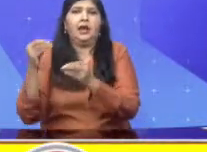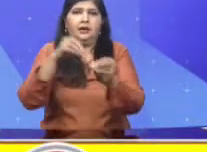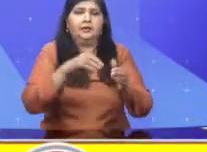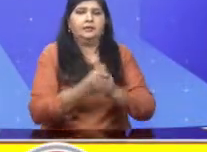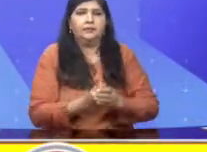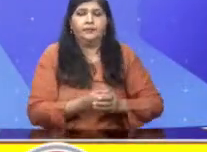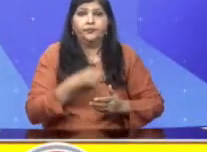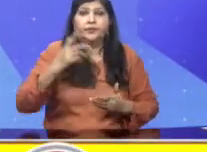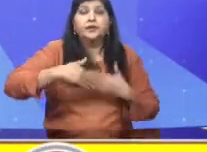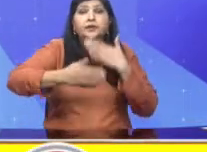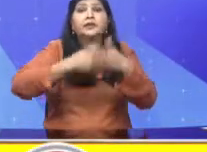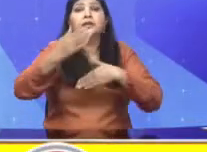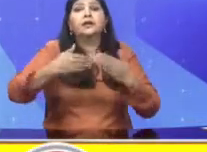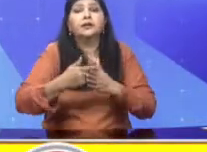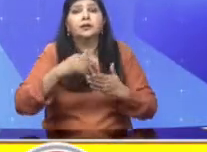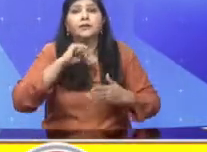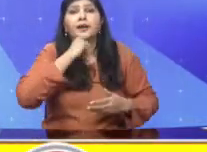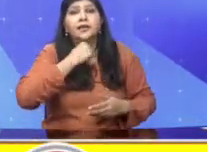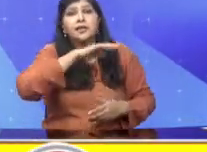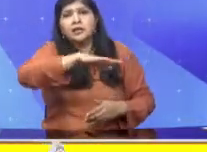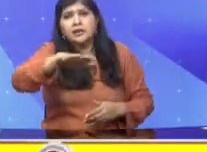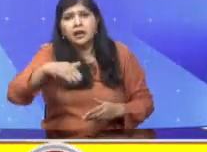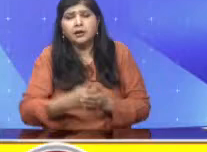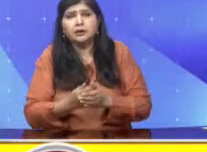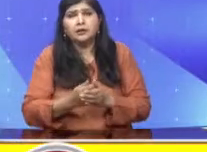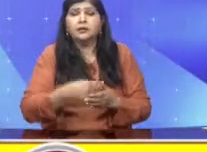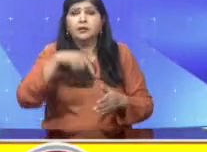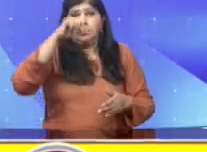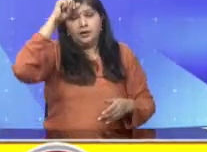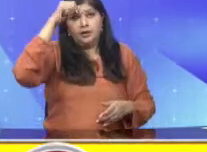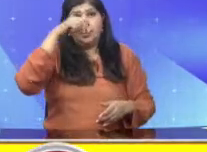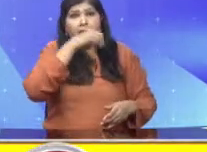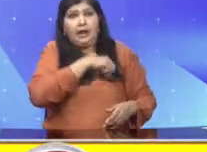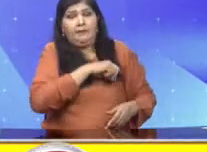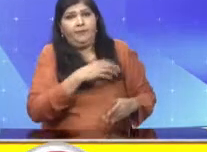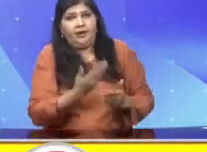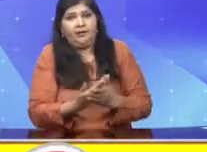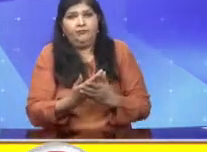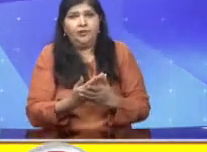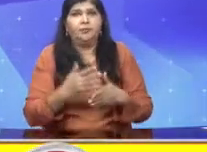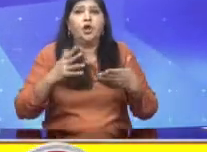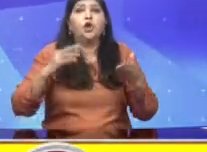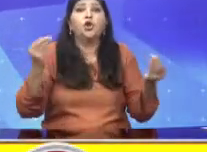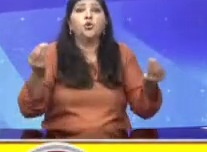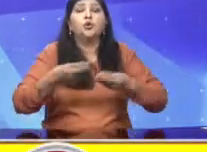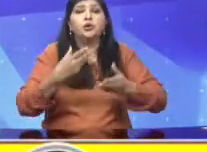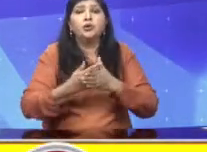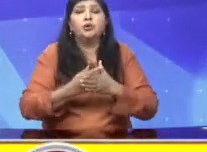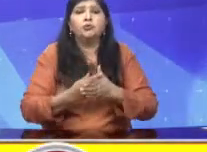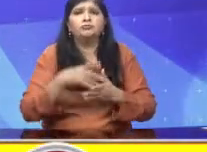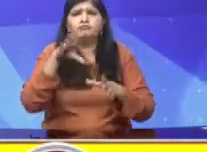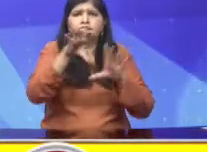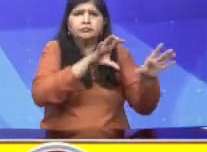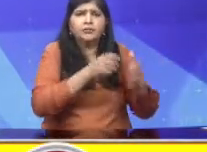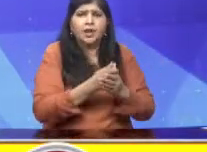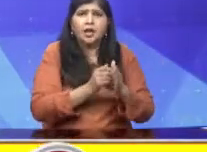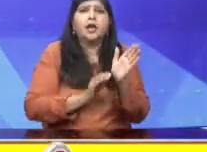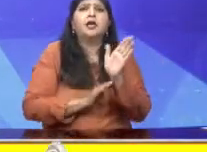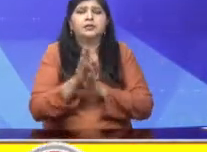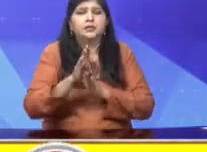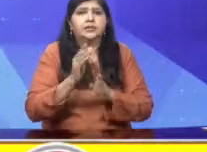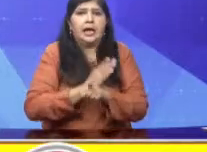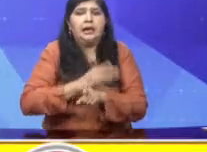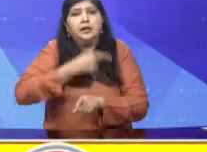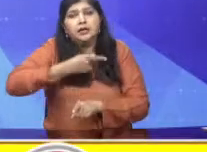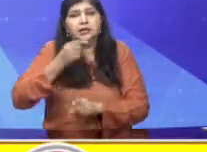हूँ ताकि हमारी युवा राष्ट हीत में टेक्नोलोजी के नए नए ग्षेत्रों की और प्रोच्साहित हो